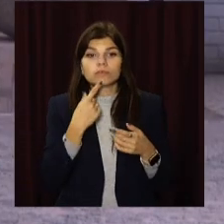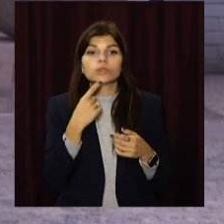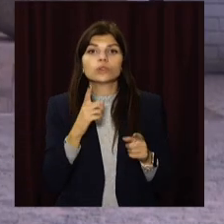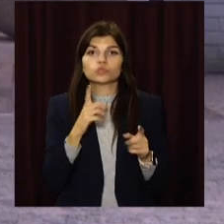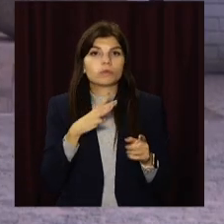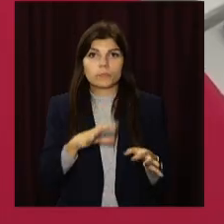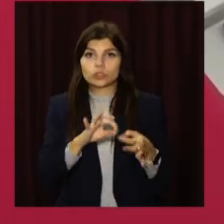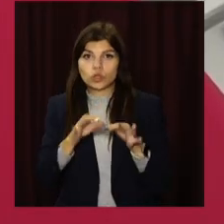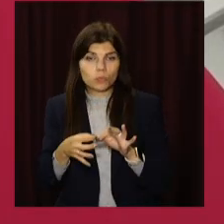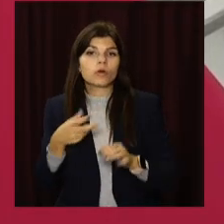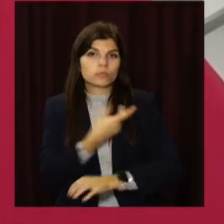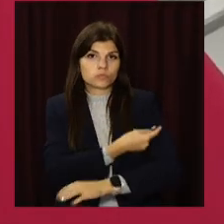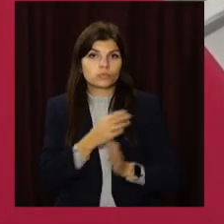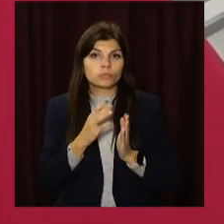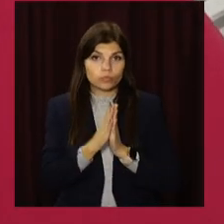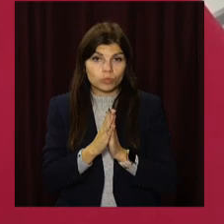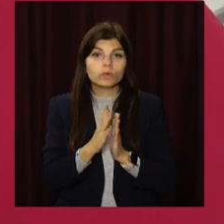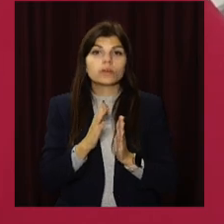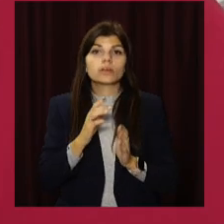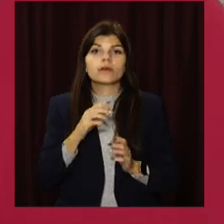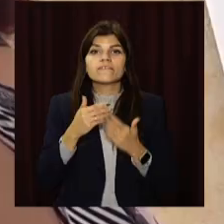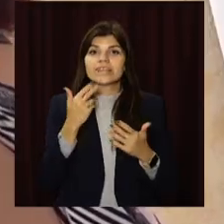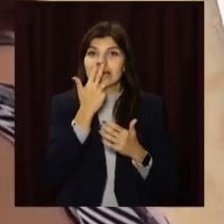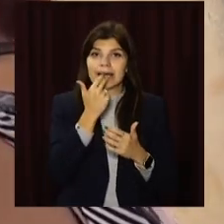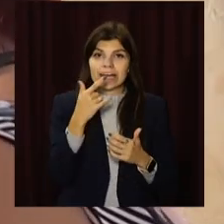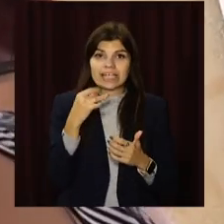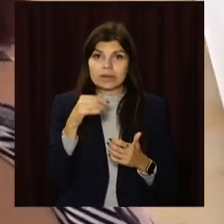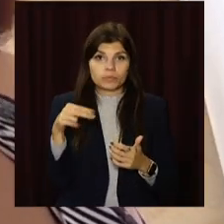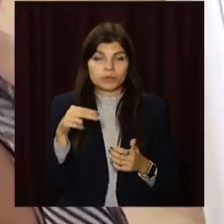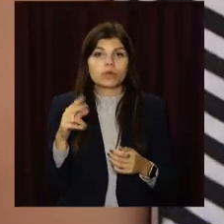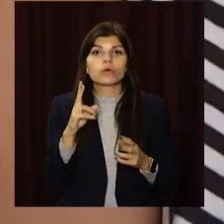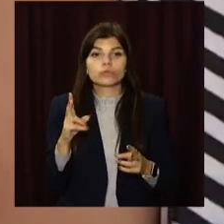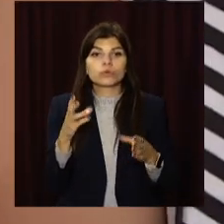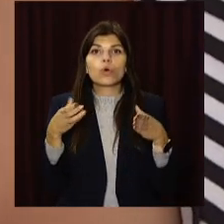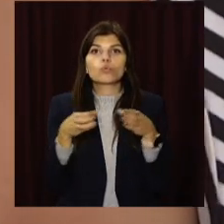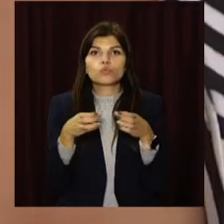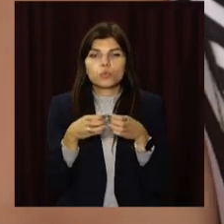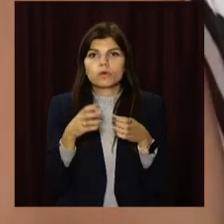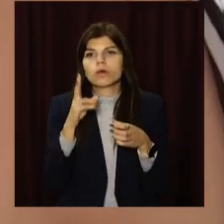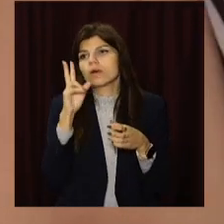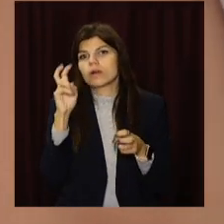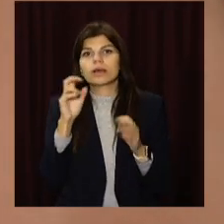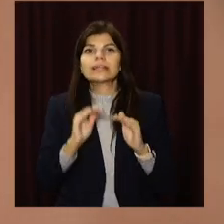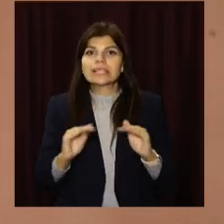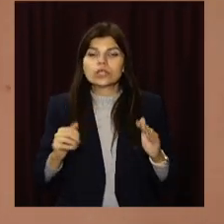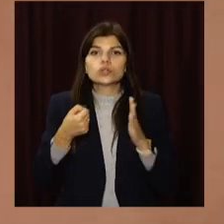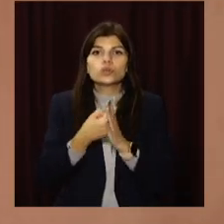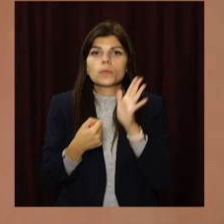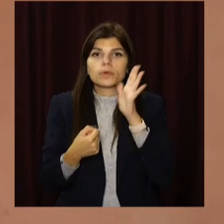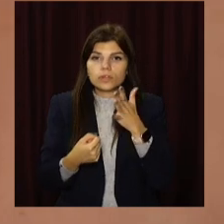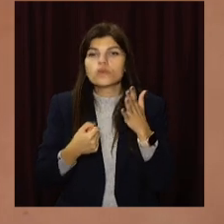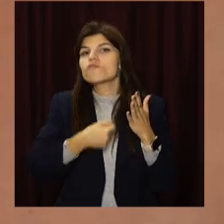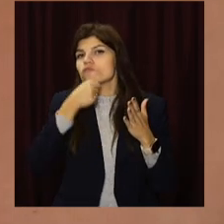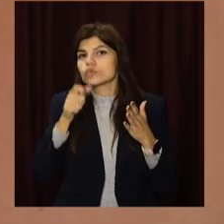можливим ускладненням. Першочергово робити щеплення від грипу радять людям, які входять до групи ризику. Зокрема, дітям до 5 років,